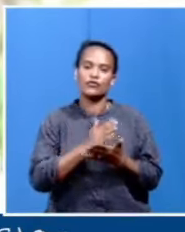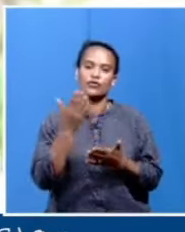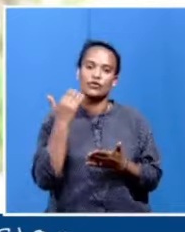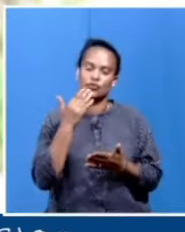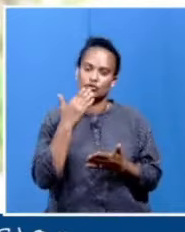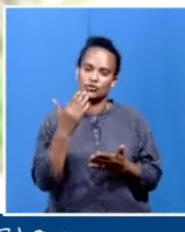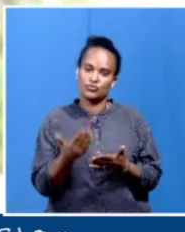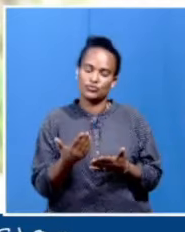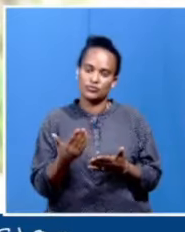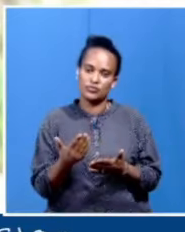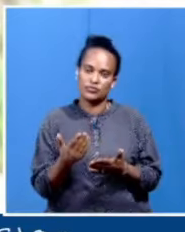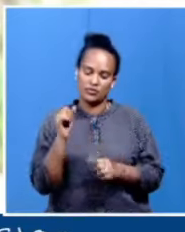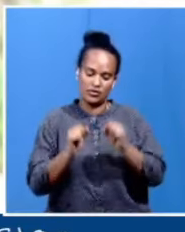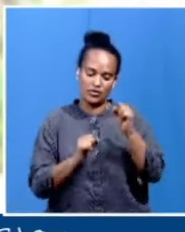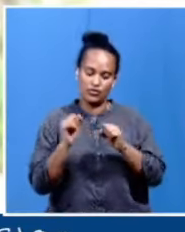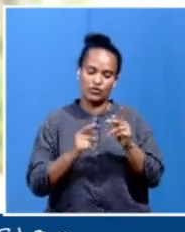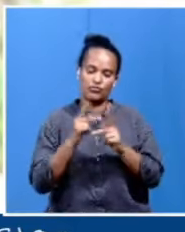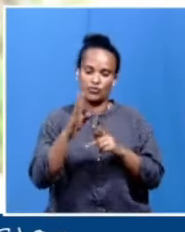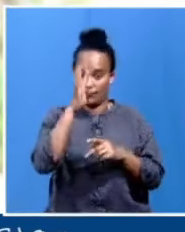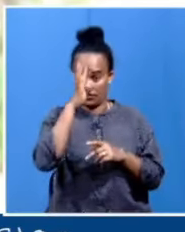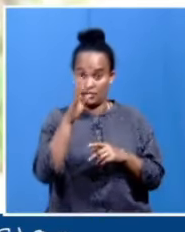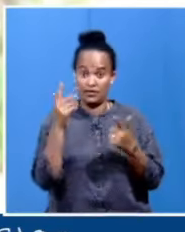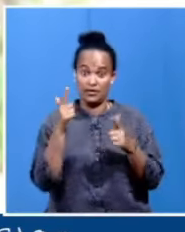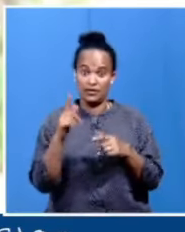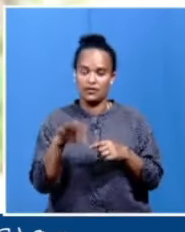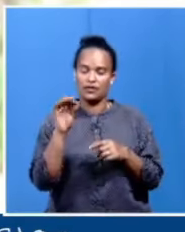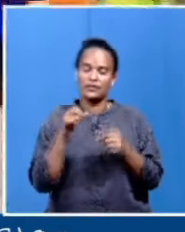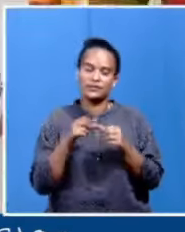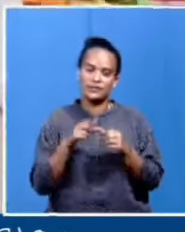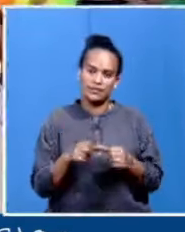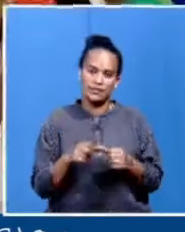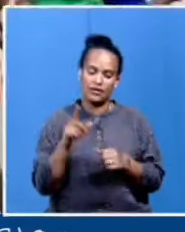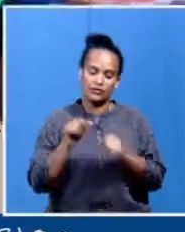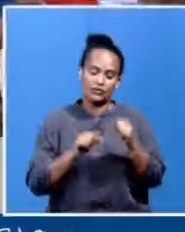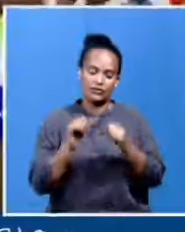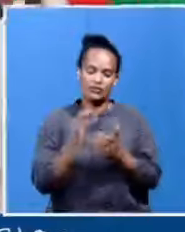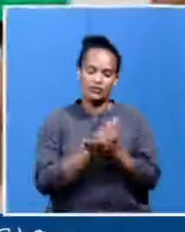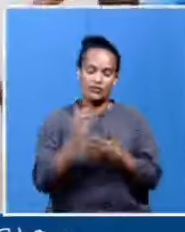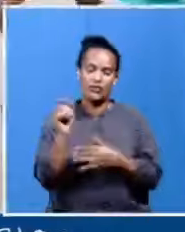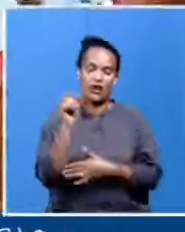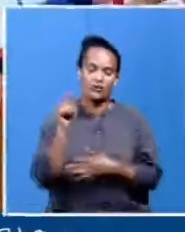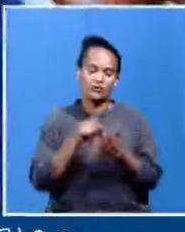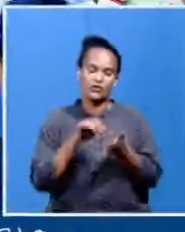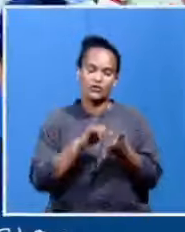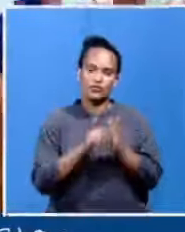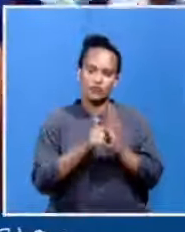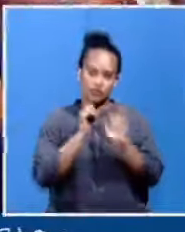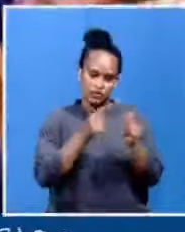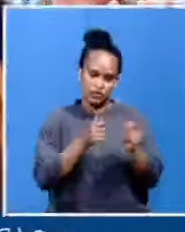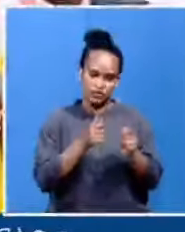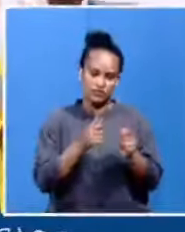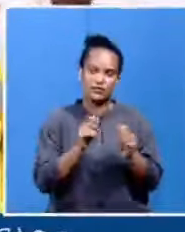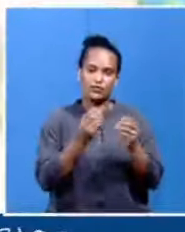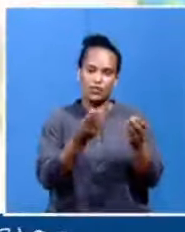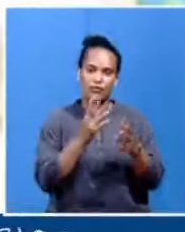تبو ناي ورد المرق فاتير لان عدل رخيبة زاني حيو أبتو درت سالتي فم عاوز نزمز جو ودمع شلمات كبركة